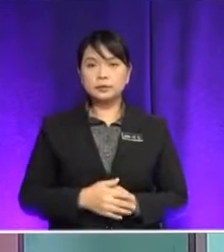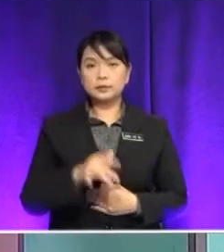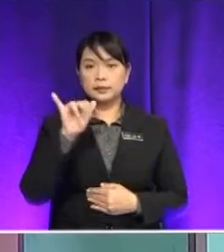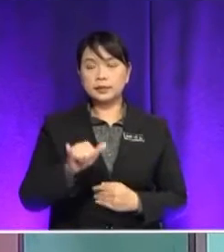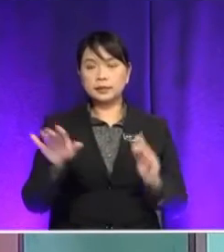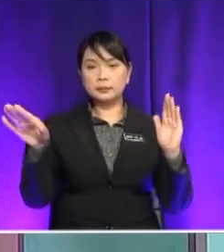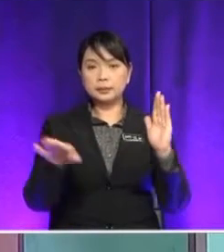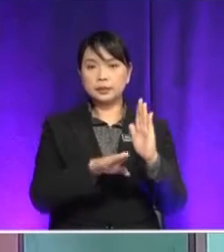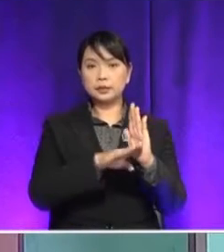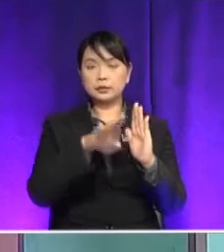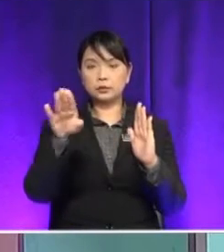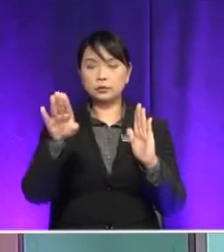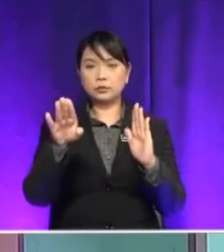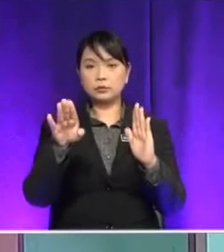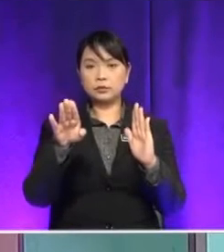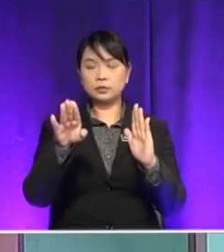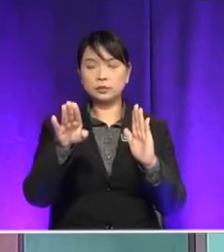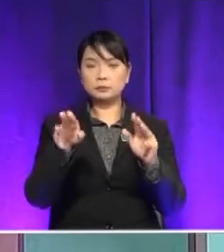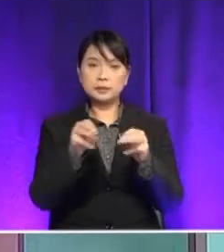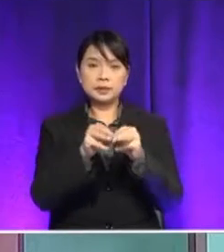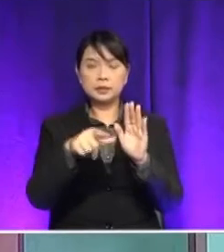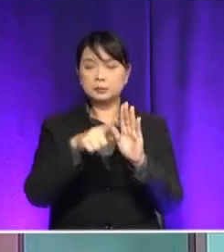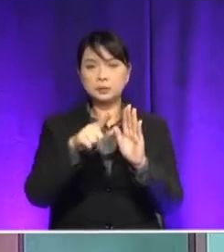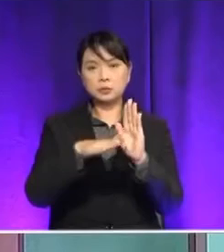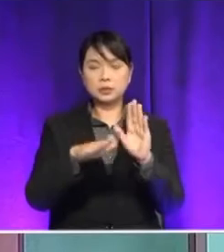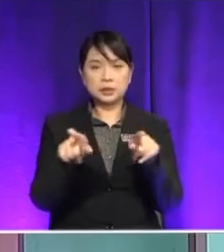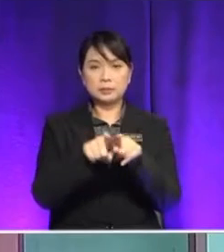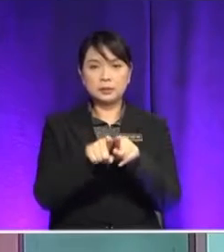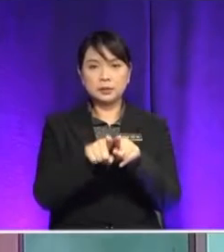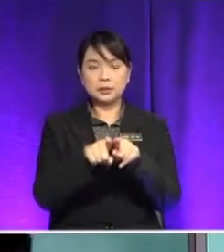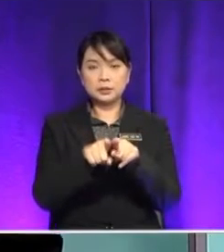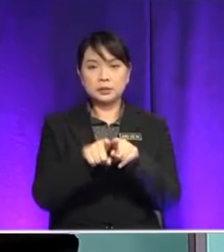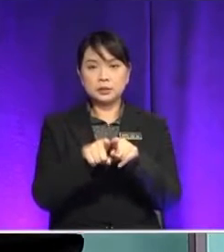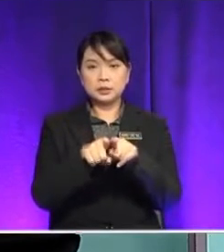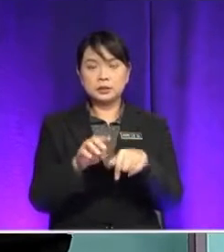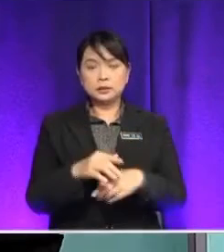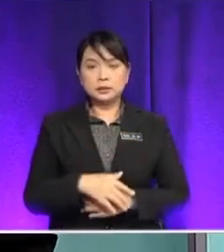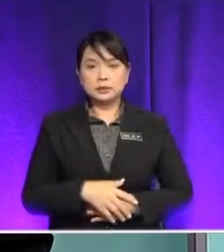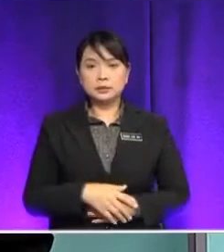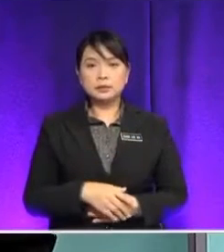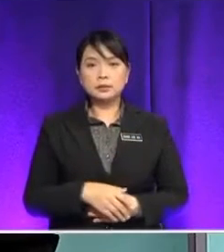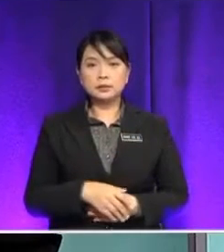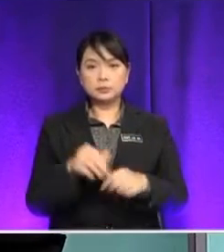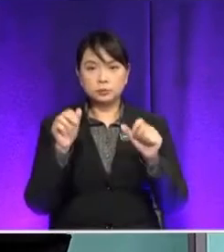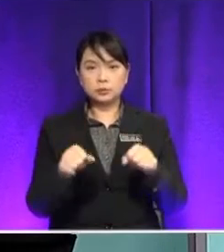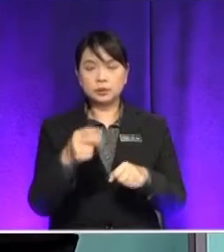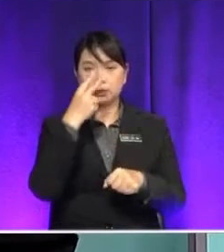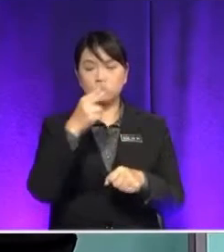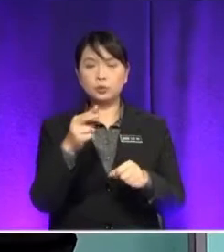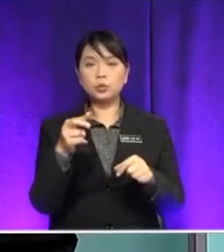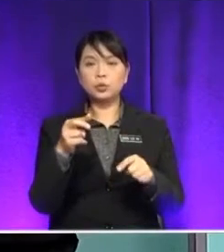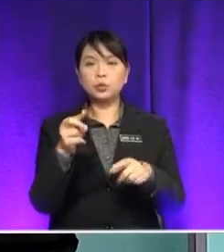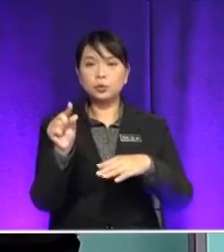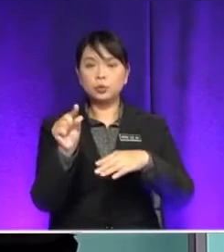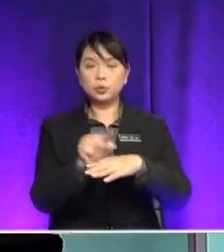dipantulkan lebih wangsamadya punya sudutnya h.keo ataupun kaedah yang keduanya diberi tengok dia guna protein